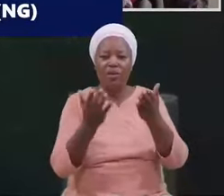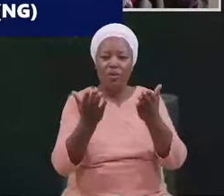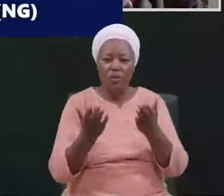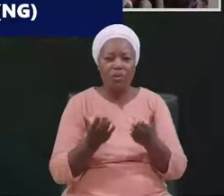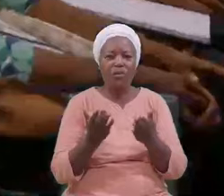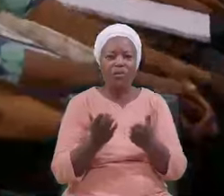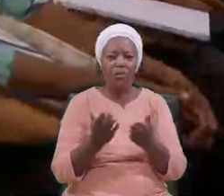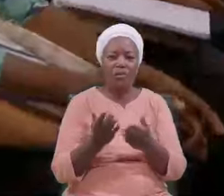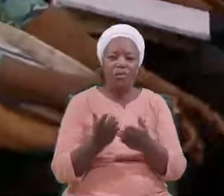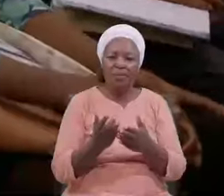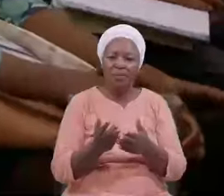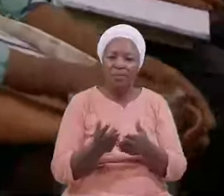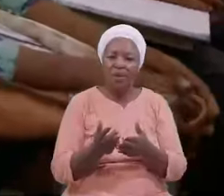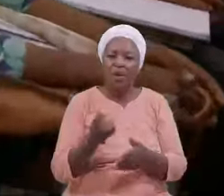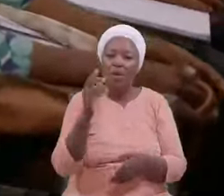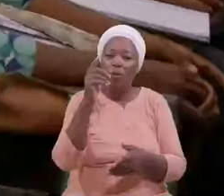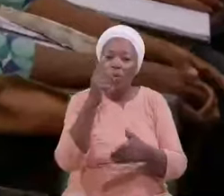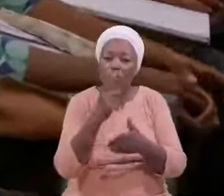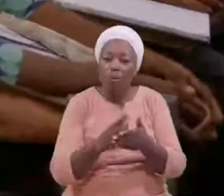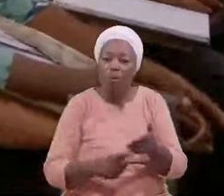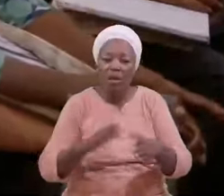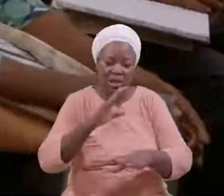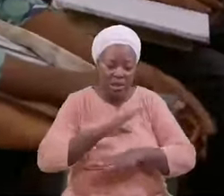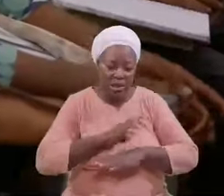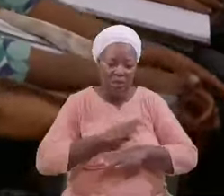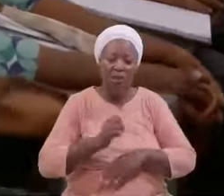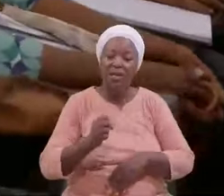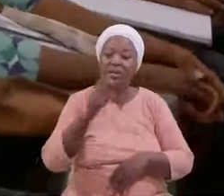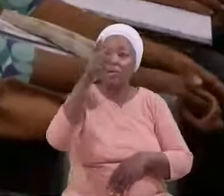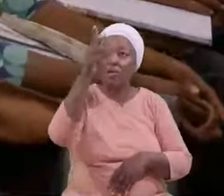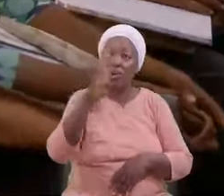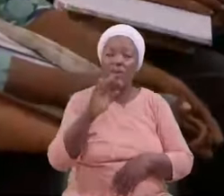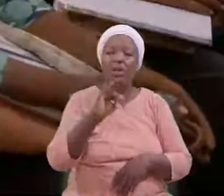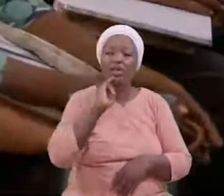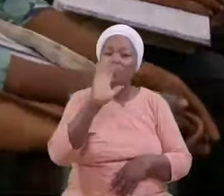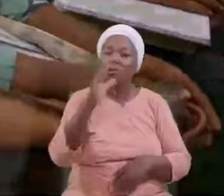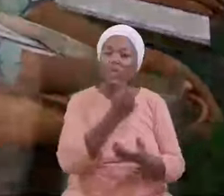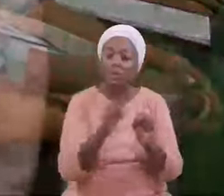Ce qui plaît à Dieu, votre salut plaît à Dieu.